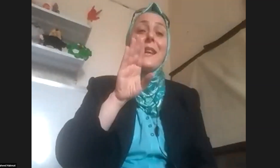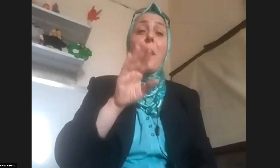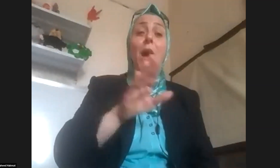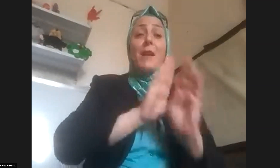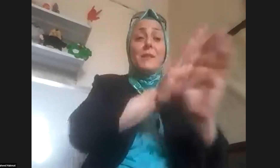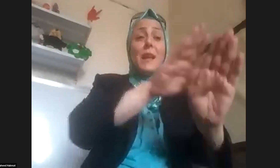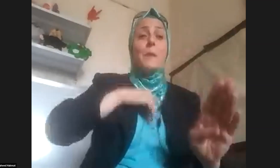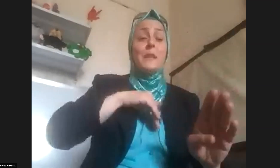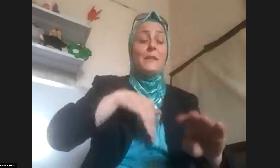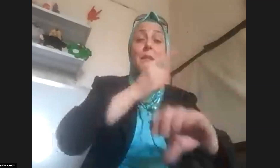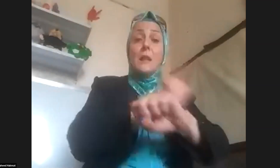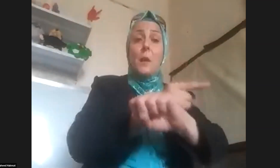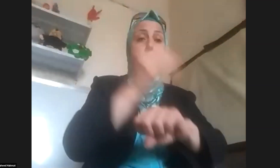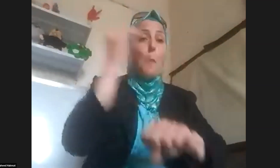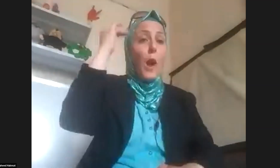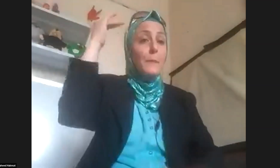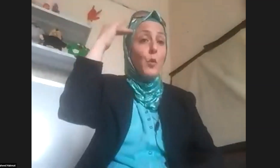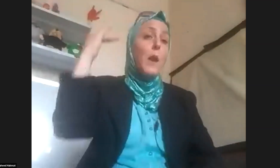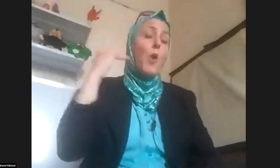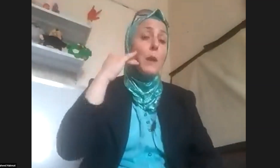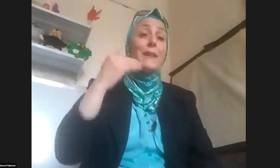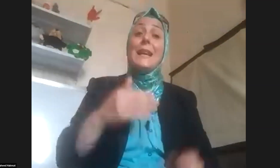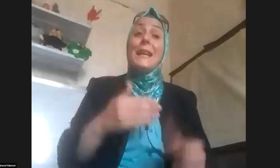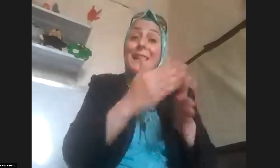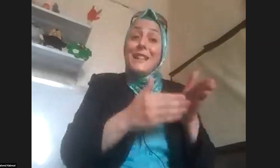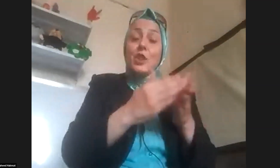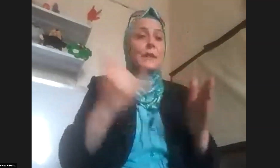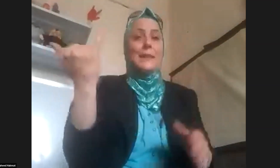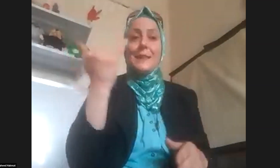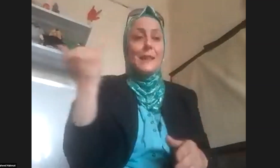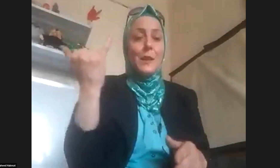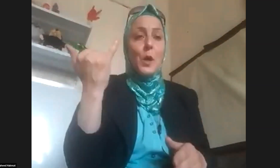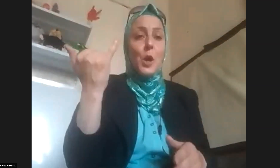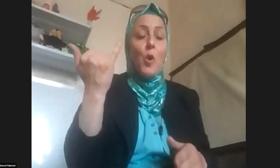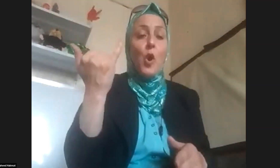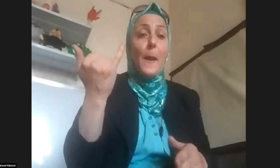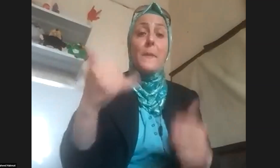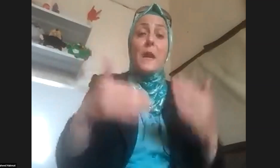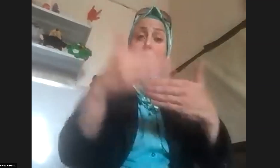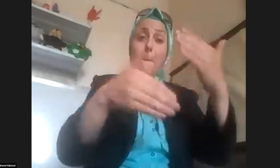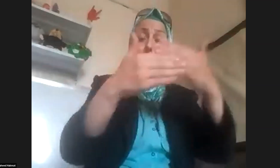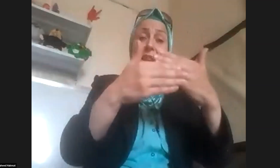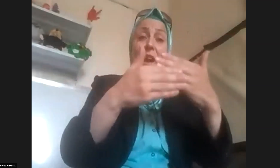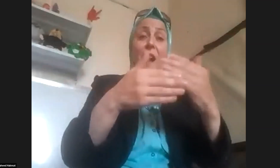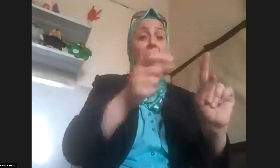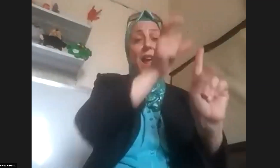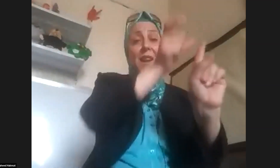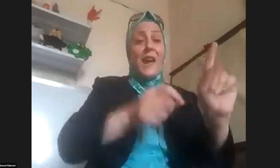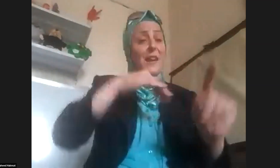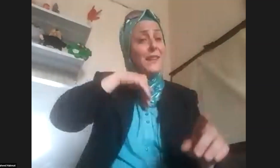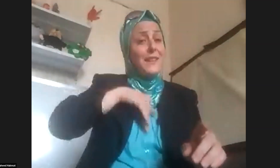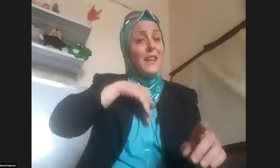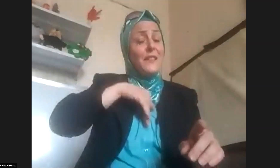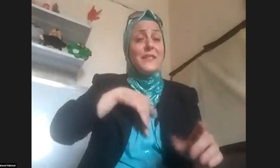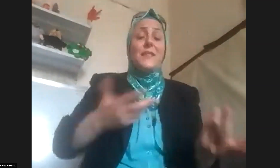جزء مهم جدا من إعادة بناء وتأهيل الدعم الحالة النفسية للمتعلمين والمتعلمات؟